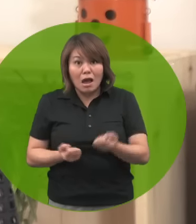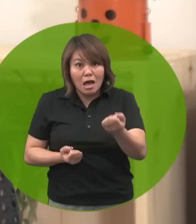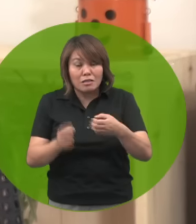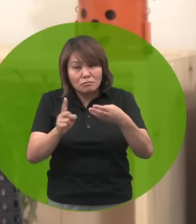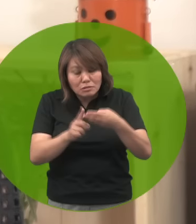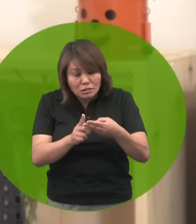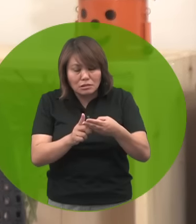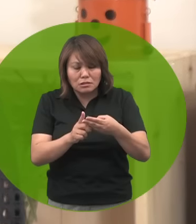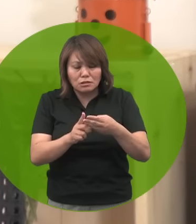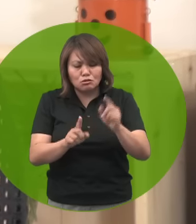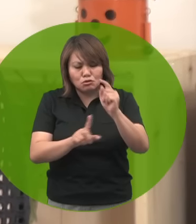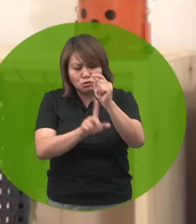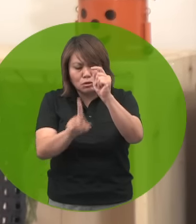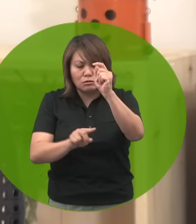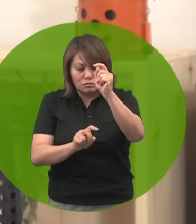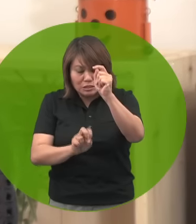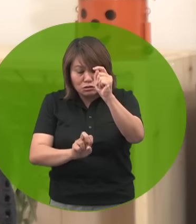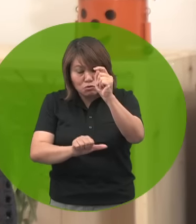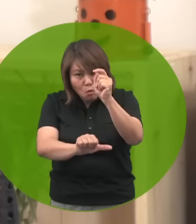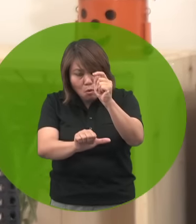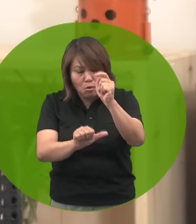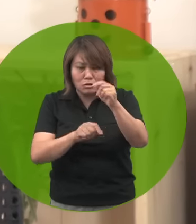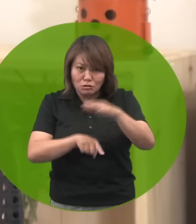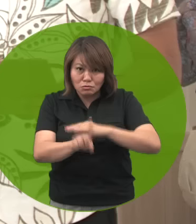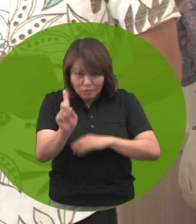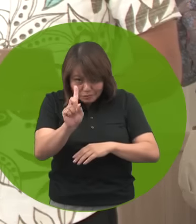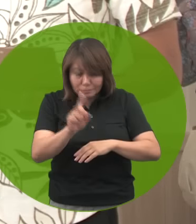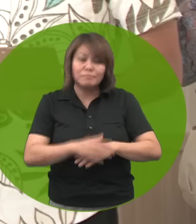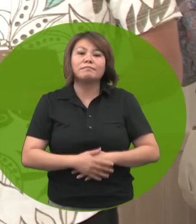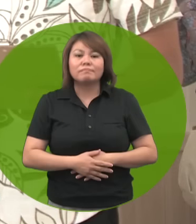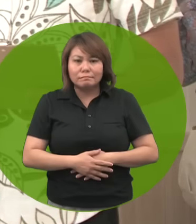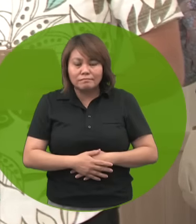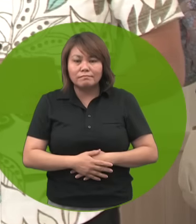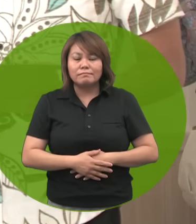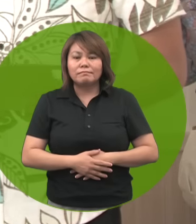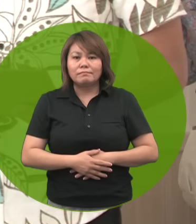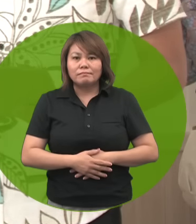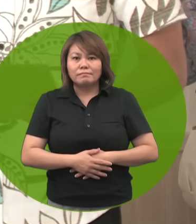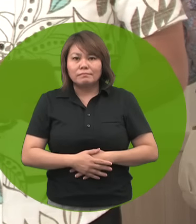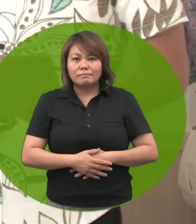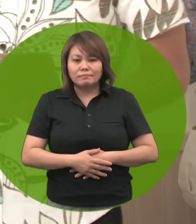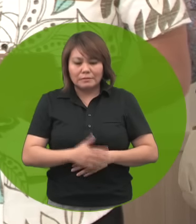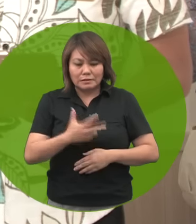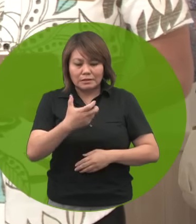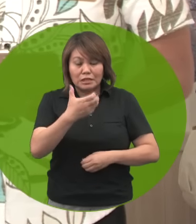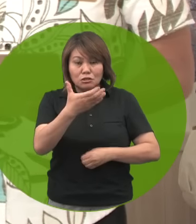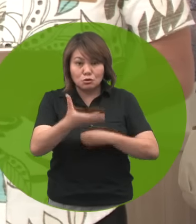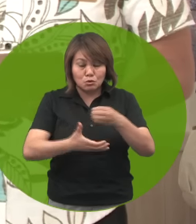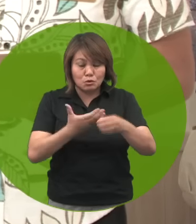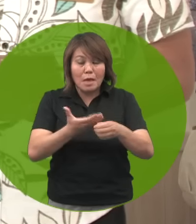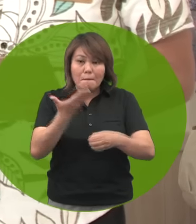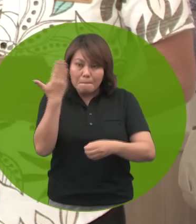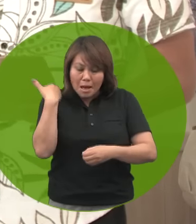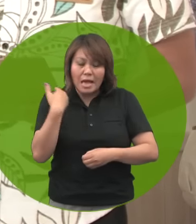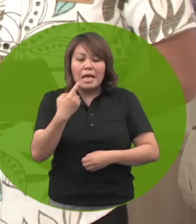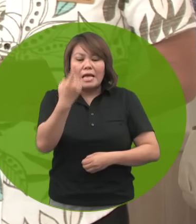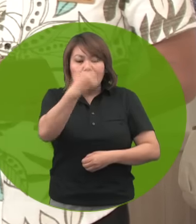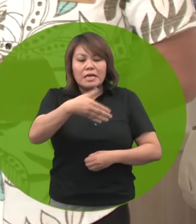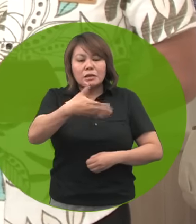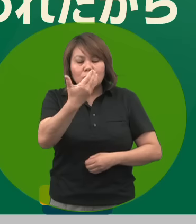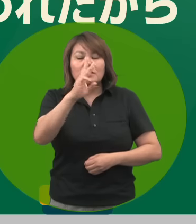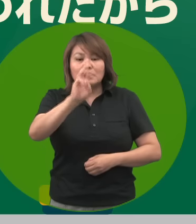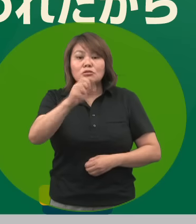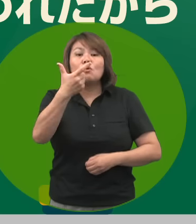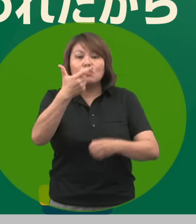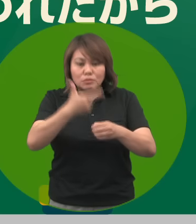どうして10月25日なんですか？ それには理由がありまして、79年前の1936年